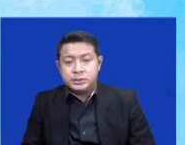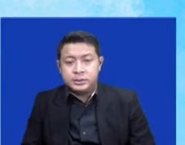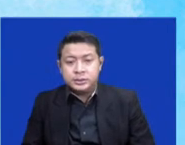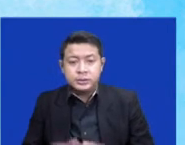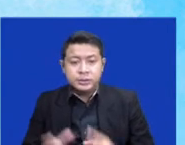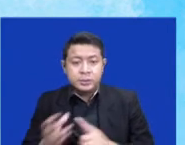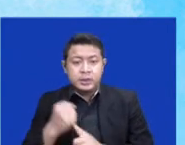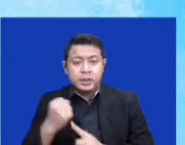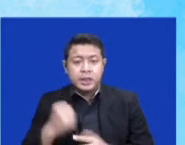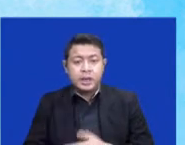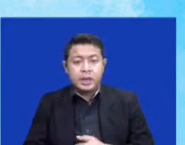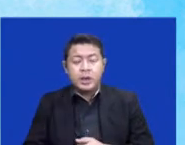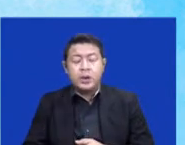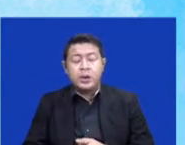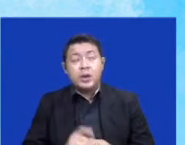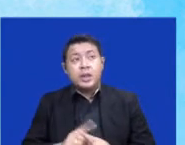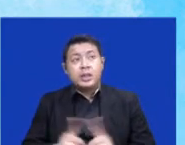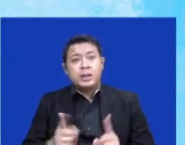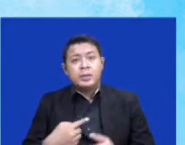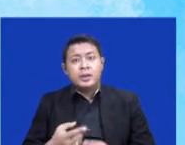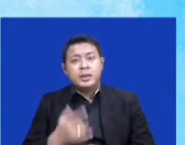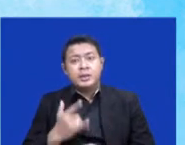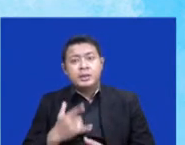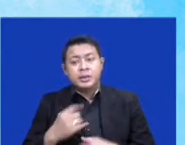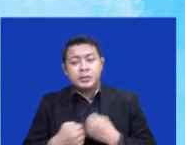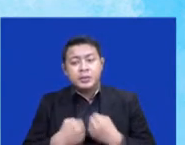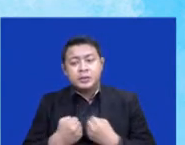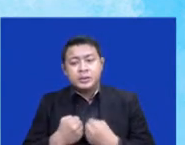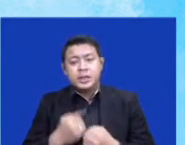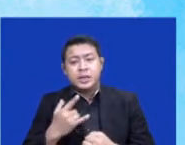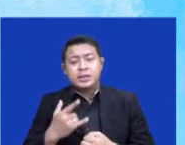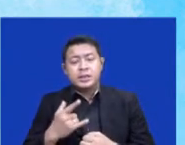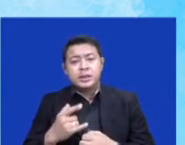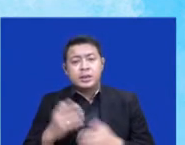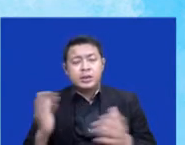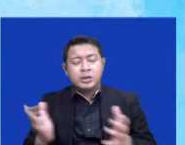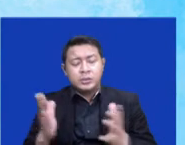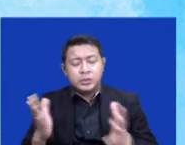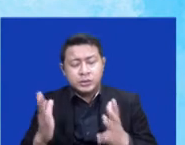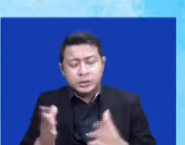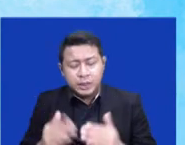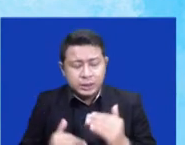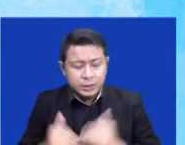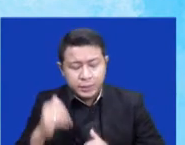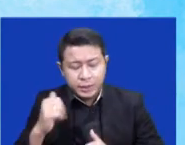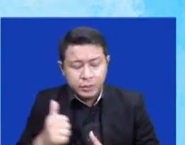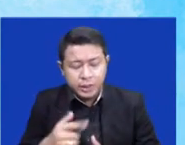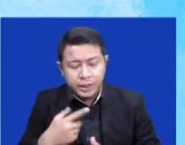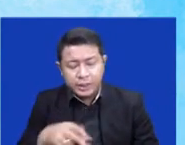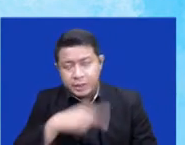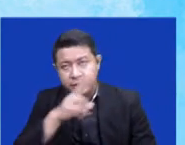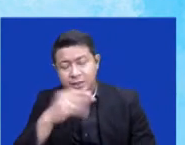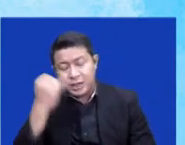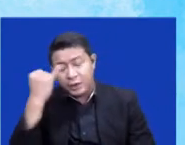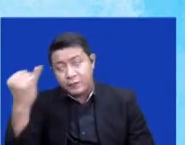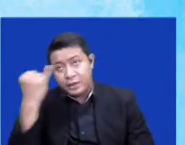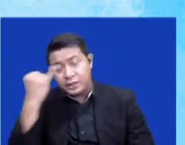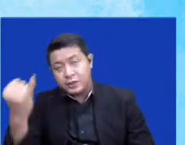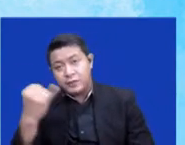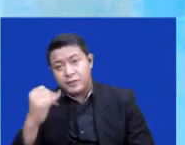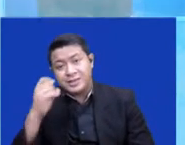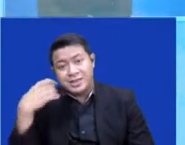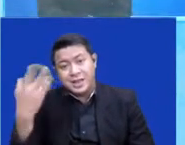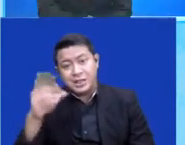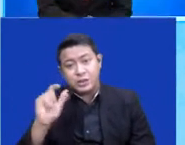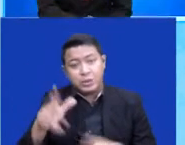ya. Tapi kita masih tetap berusaha, kita harus tetap terus berusaha sebaik mungkin. Kita mencari inovasi-inovasi nanti untuk